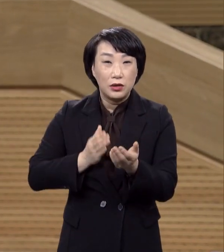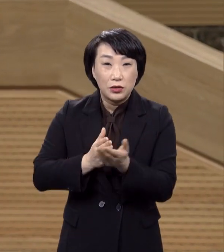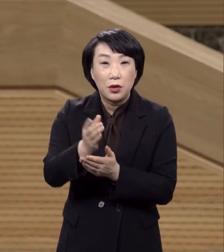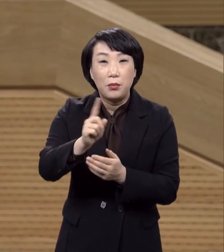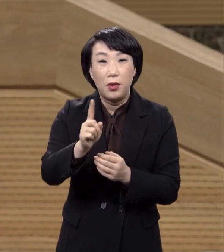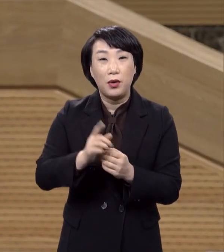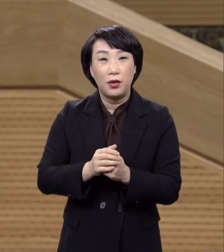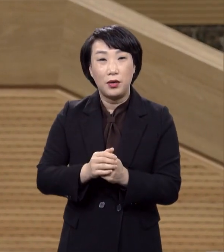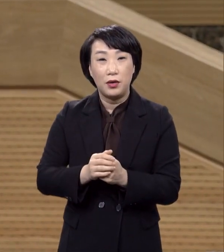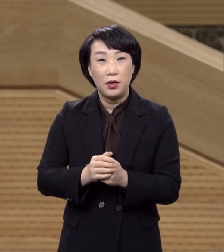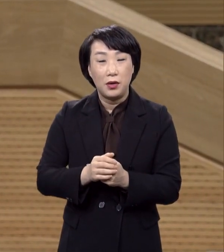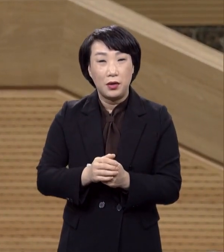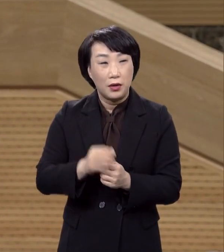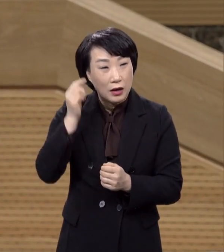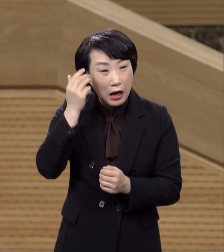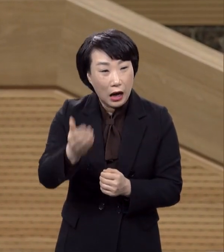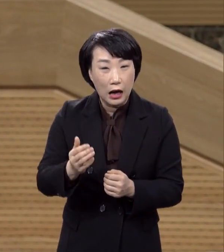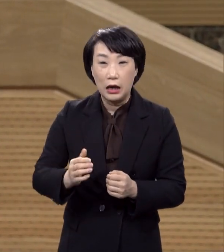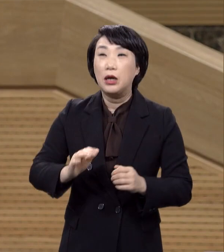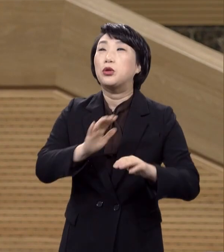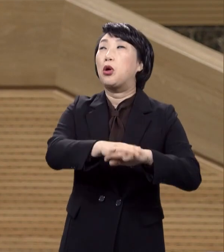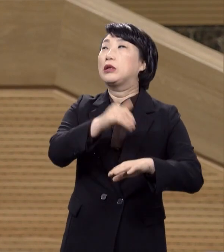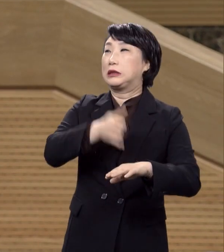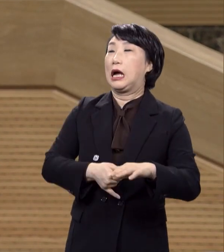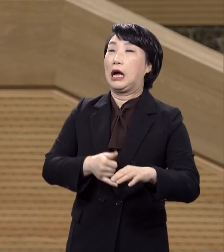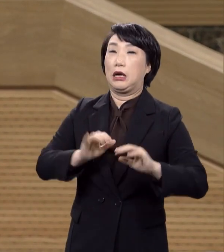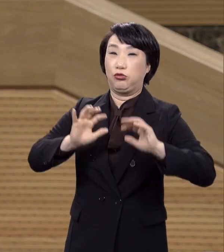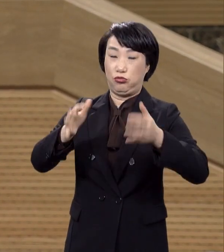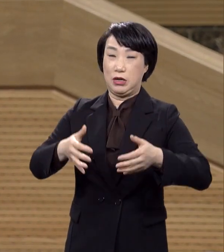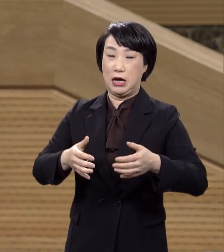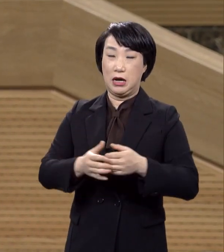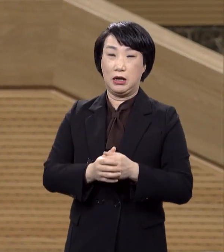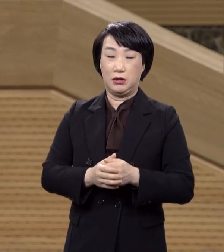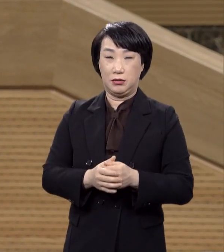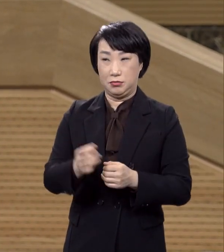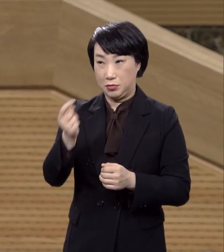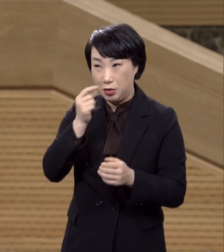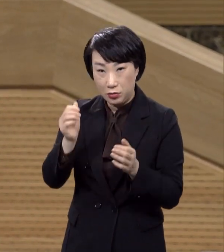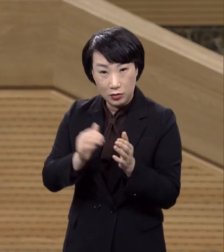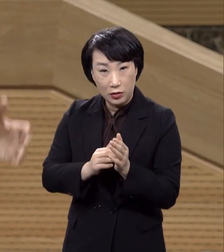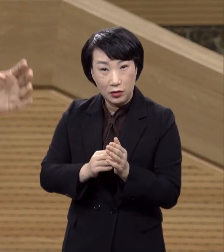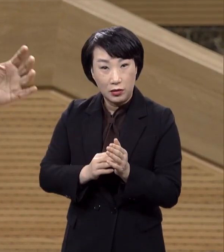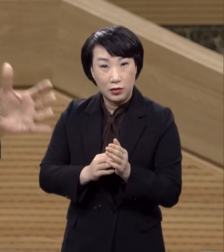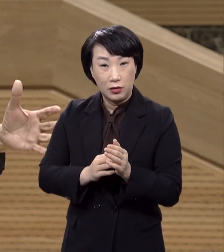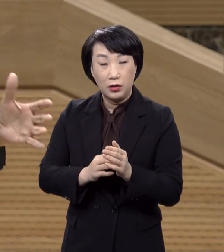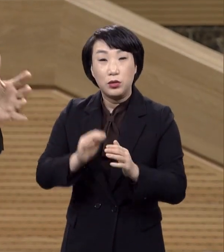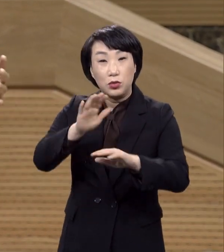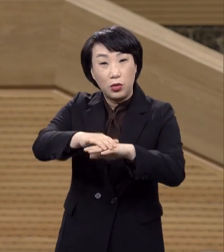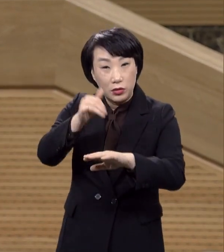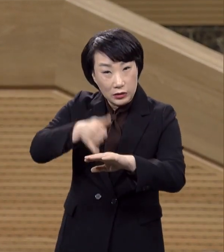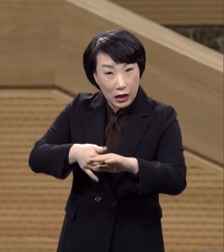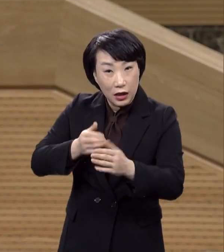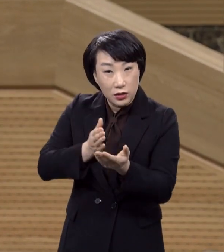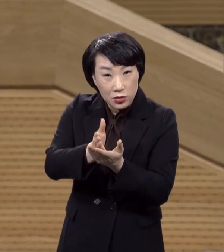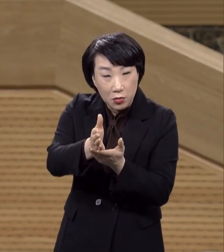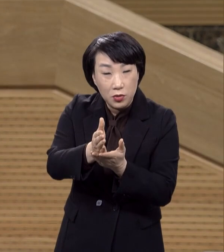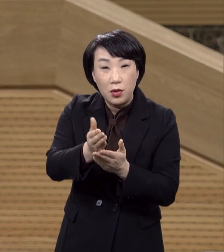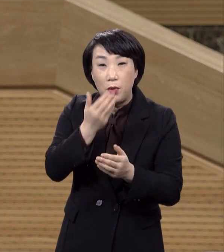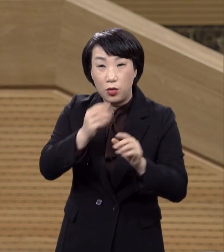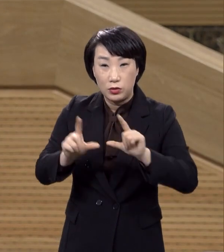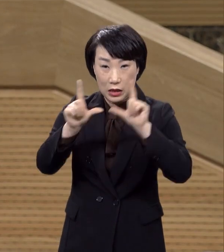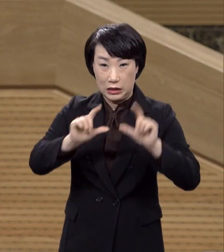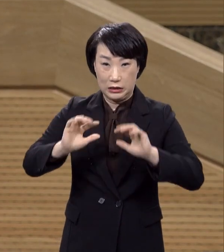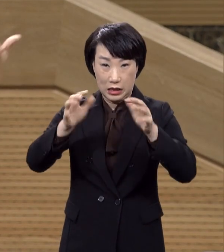어떤 국가입니까? 농업국가입니다. 그렇게 배웠어. 농업국가. 농사를 지어서 먹고